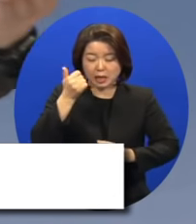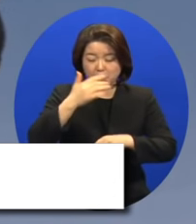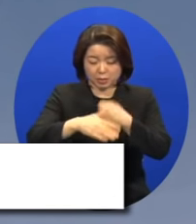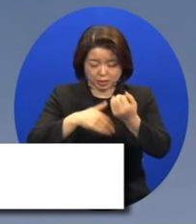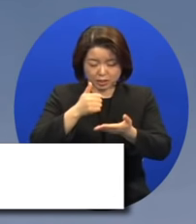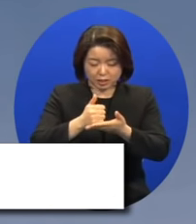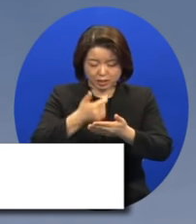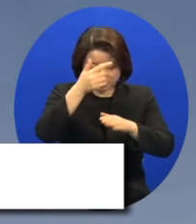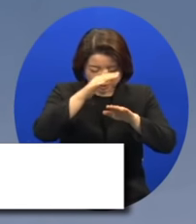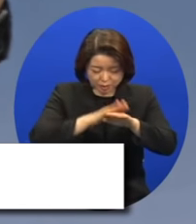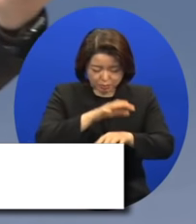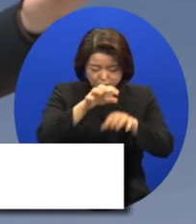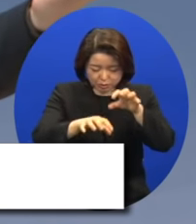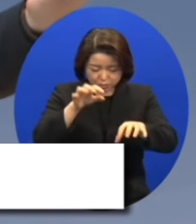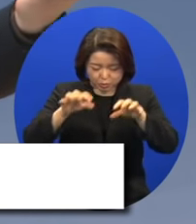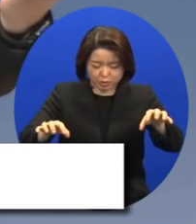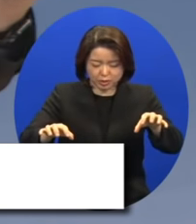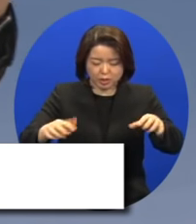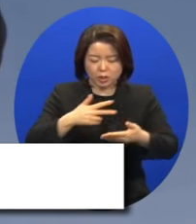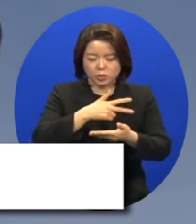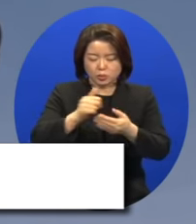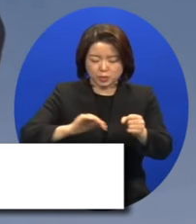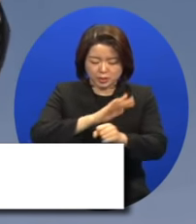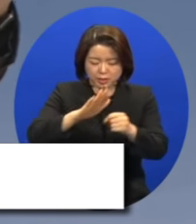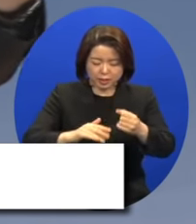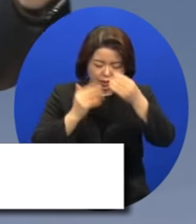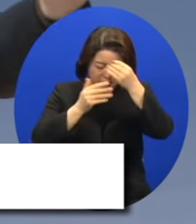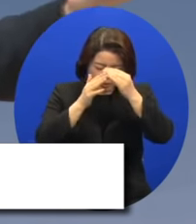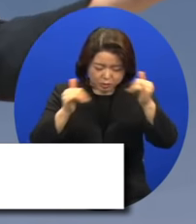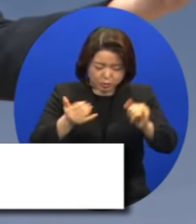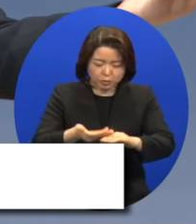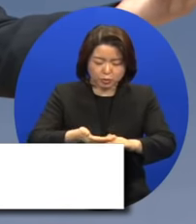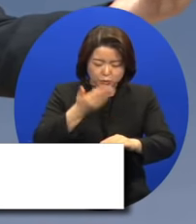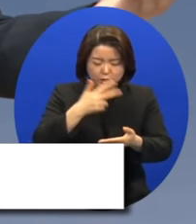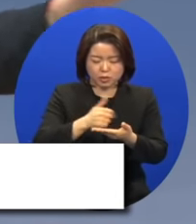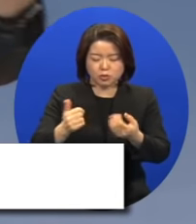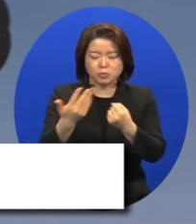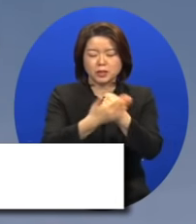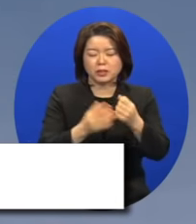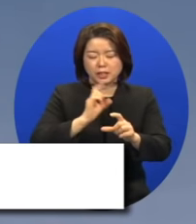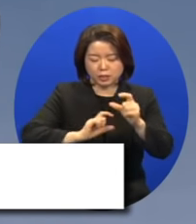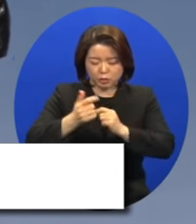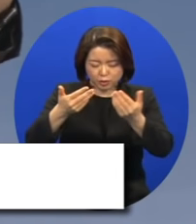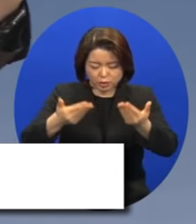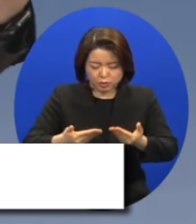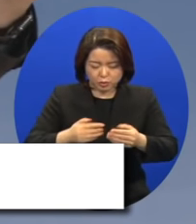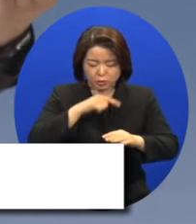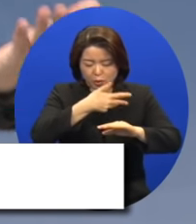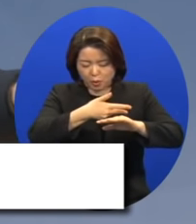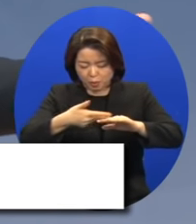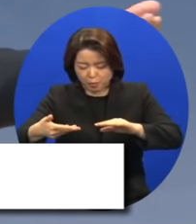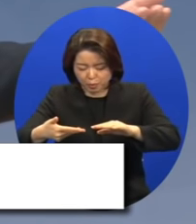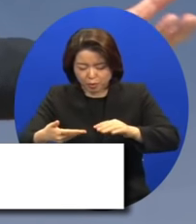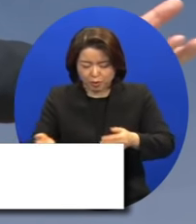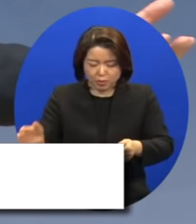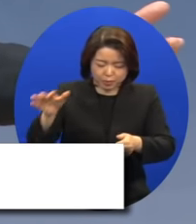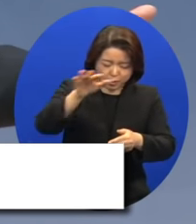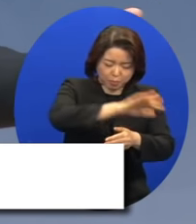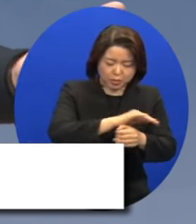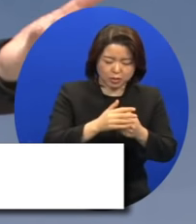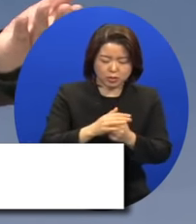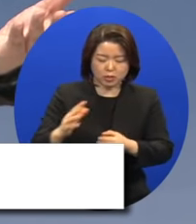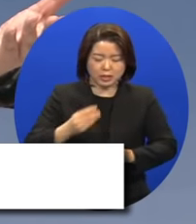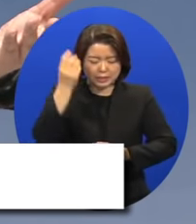아버지 하나님,당신의 사랑하는성도들이어디에서예배를드리든지그들에게당신의은총을더하시고, 그들을보혈로덮으시고, 성령